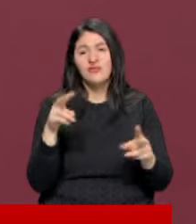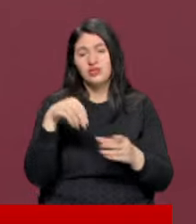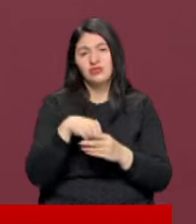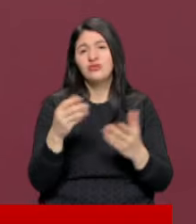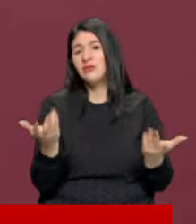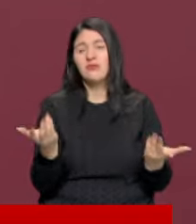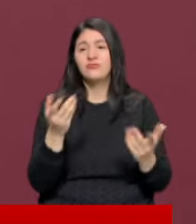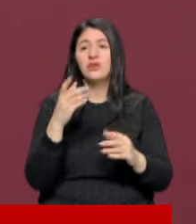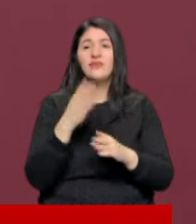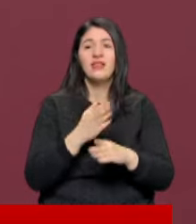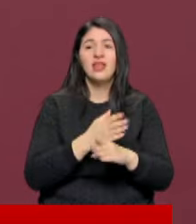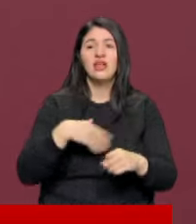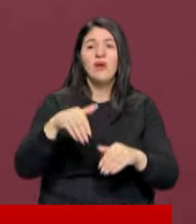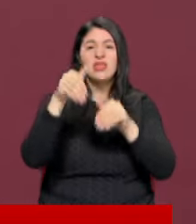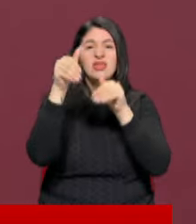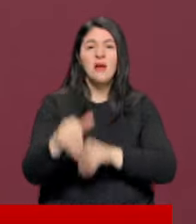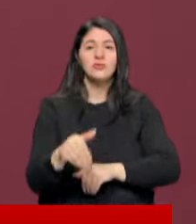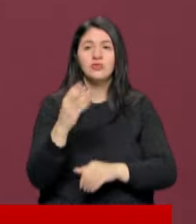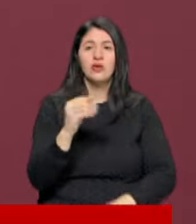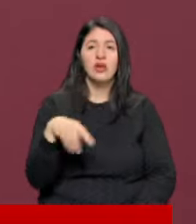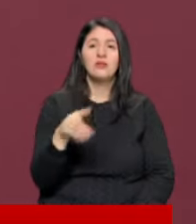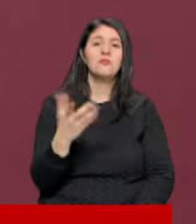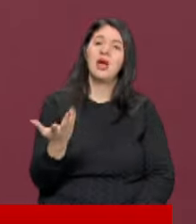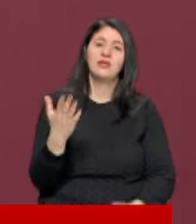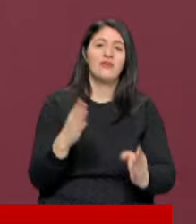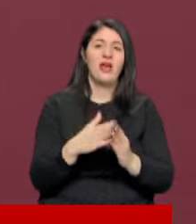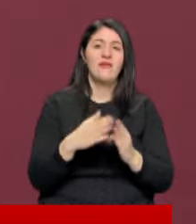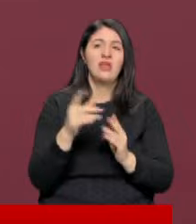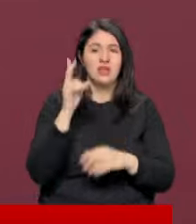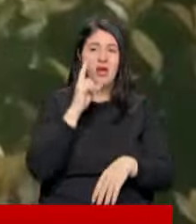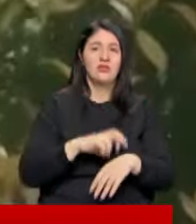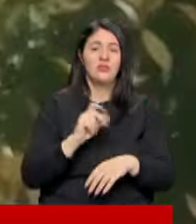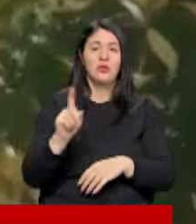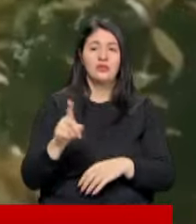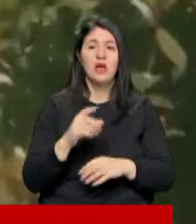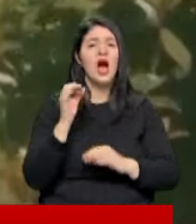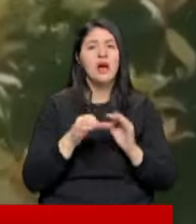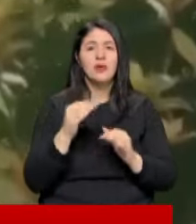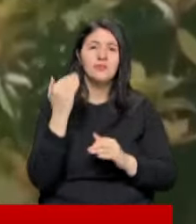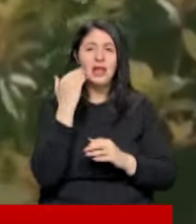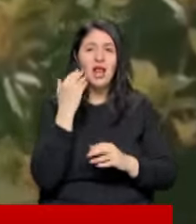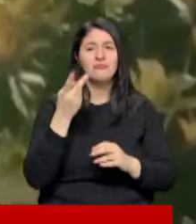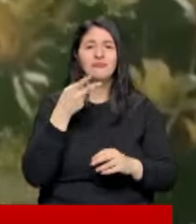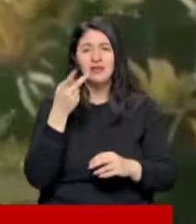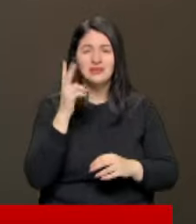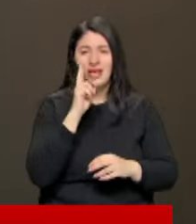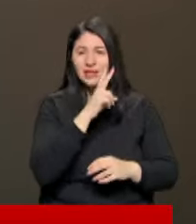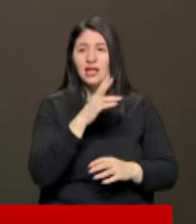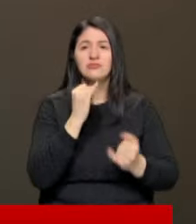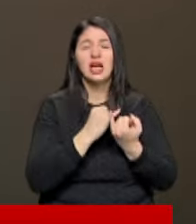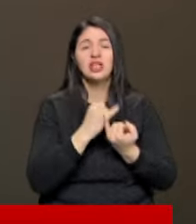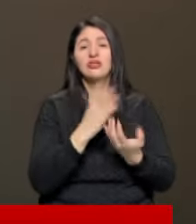içerisinde yurttaşlarımıza tabut olan maalesef evleri de hatırlıyoruz. Amcalarım, ninelerim, teyzelerim,